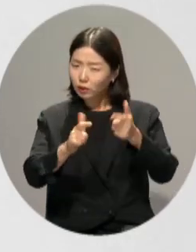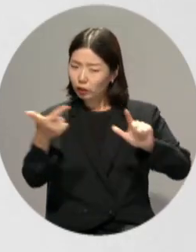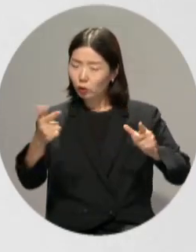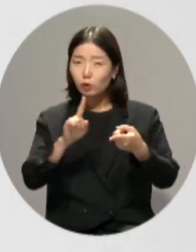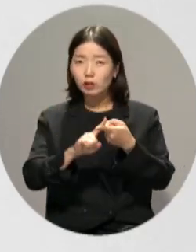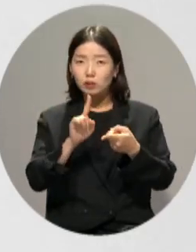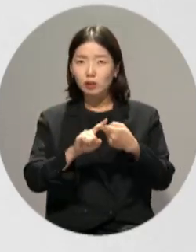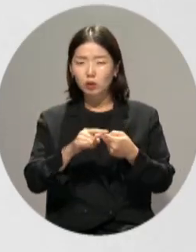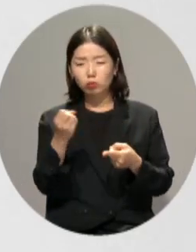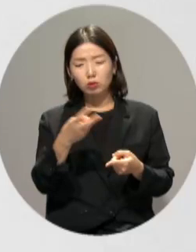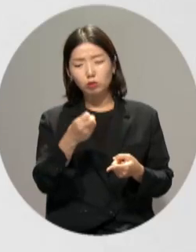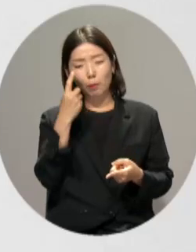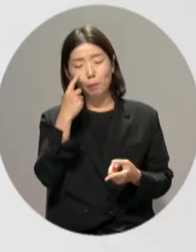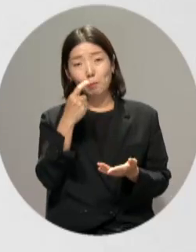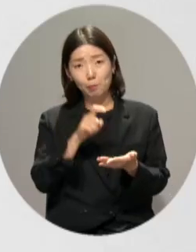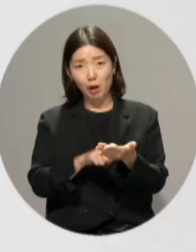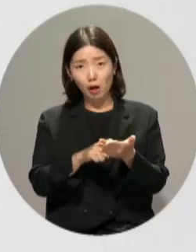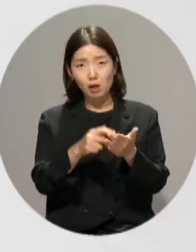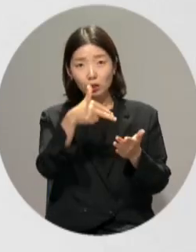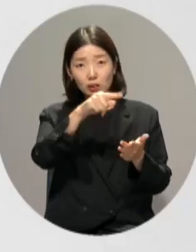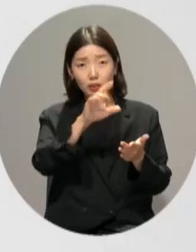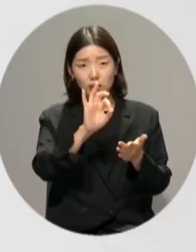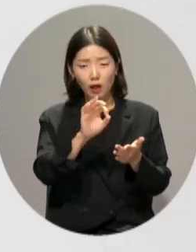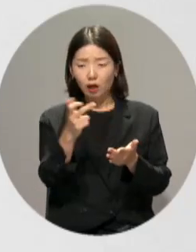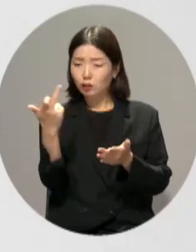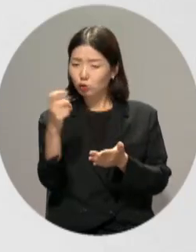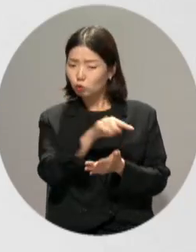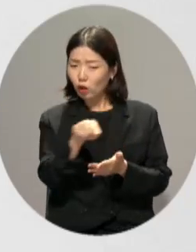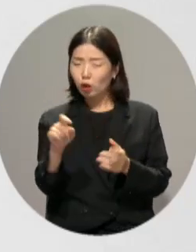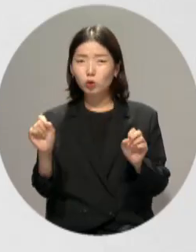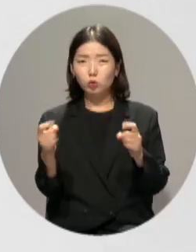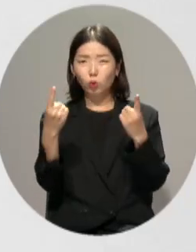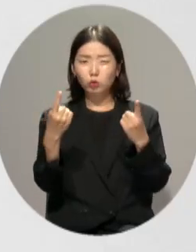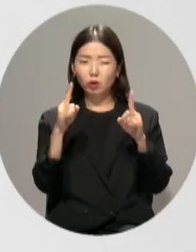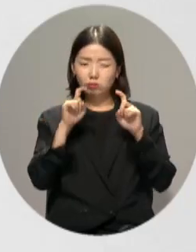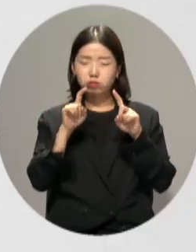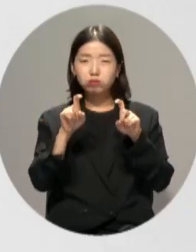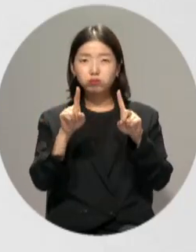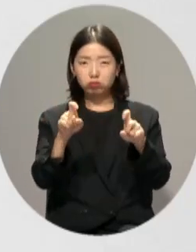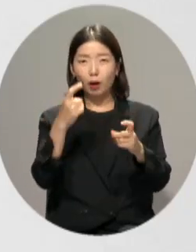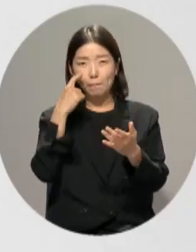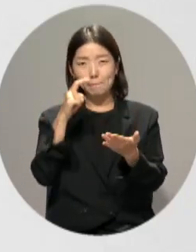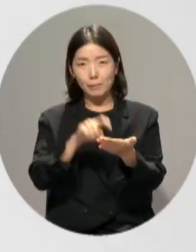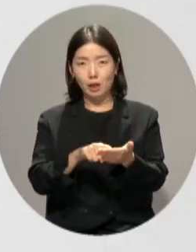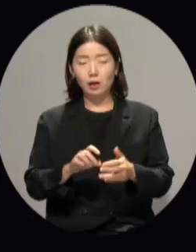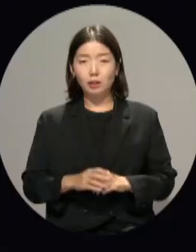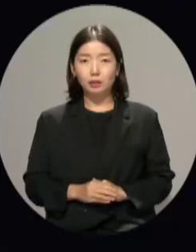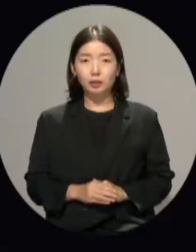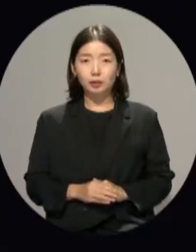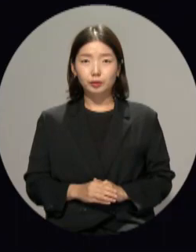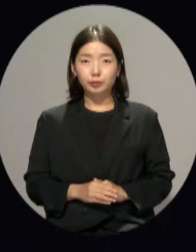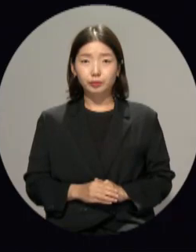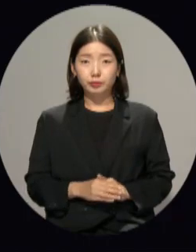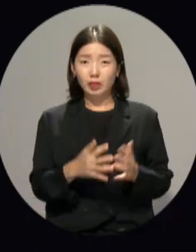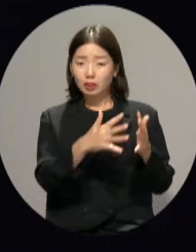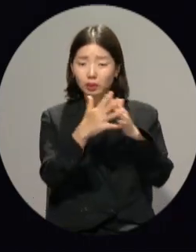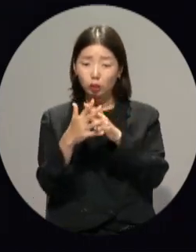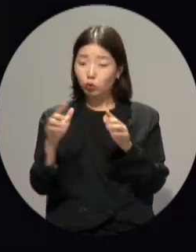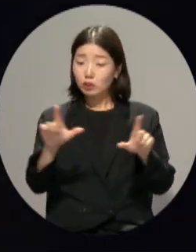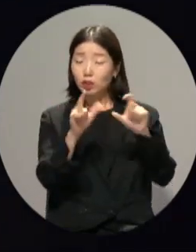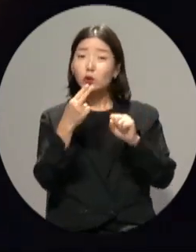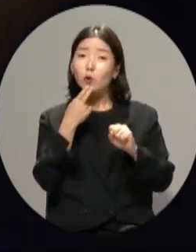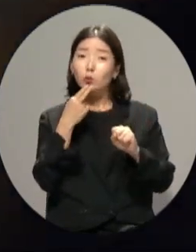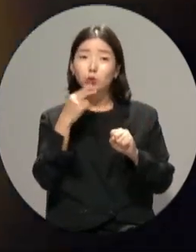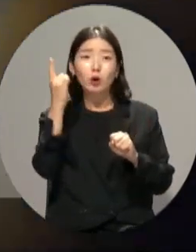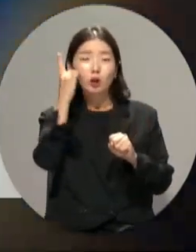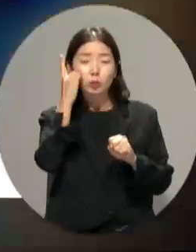다수 발견하는 등 장영수 채운 식 후보 양측 모두에서 의심스러운 정황을 확인했습니다 장수의 살지 않는 데도